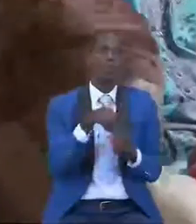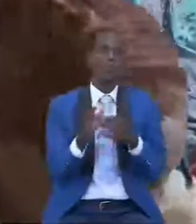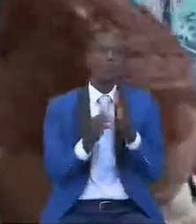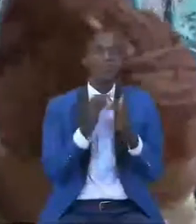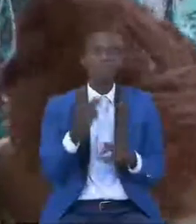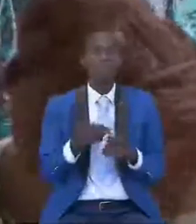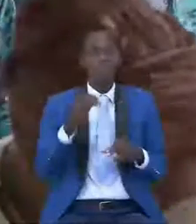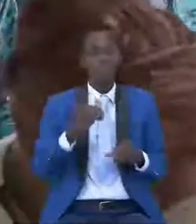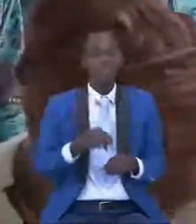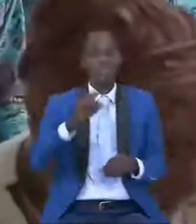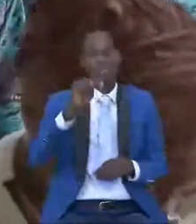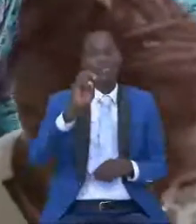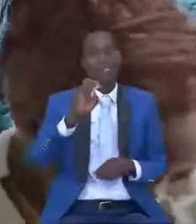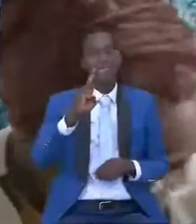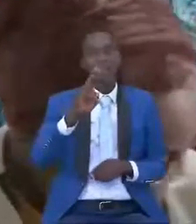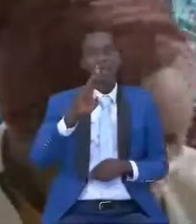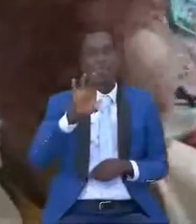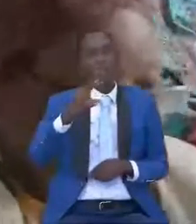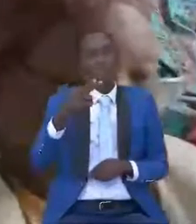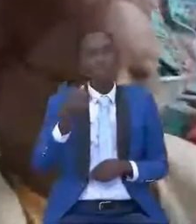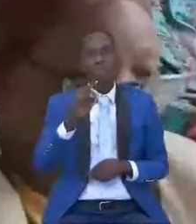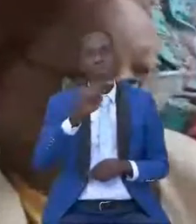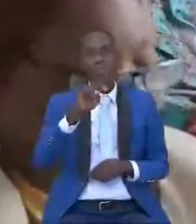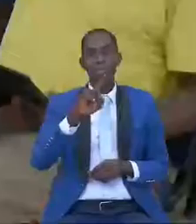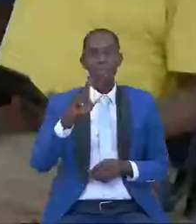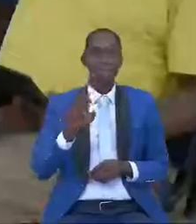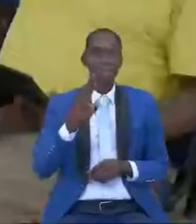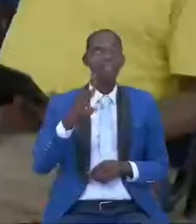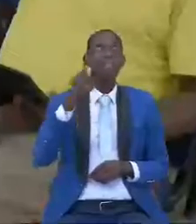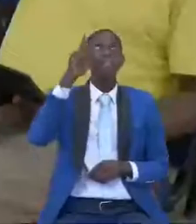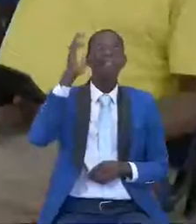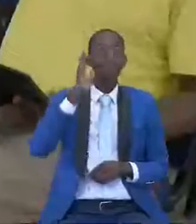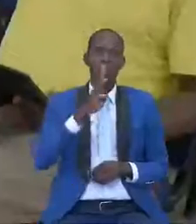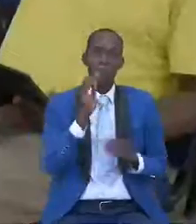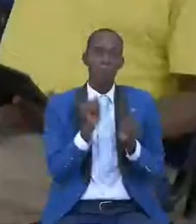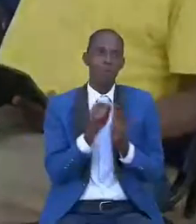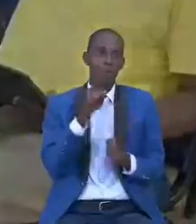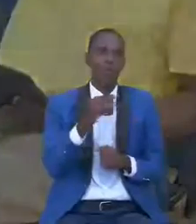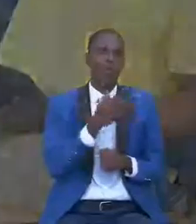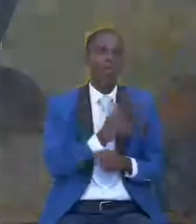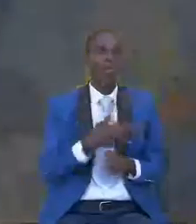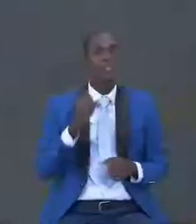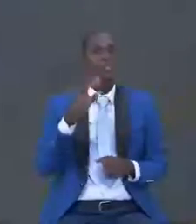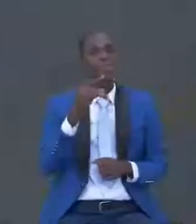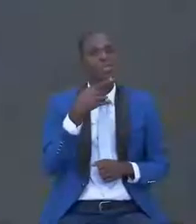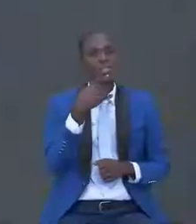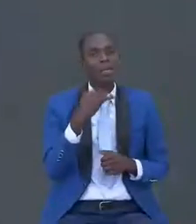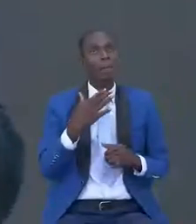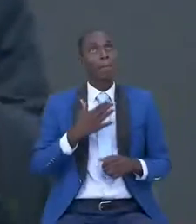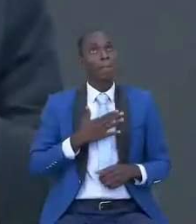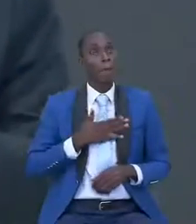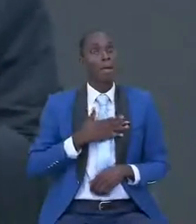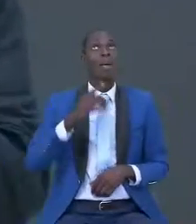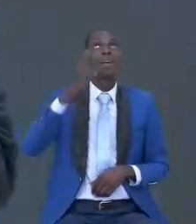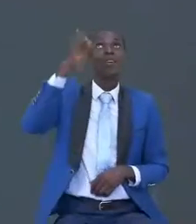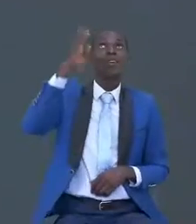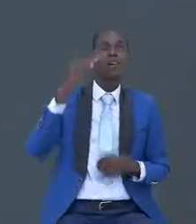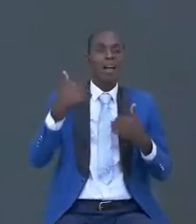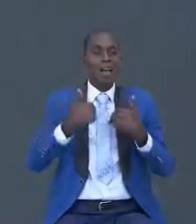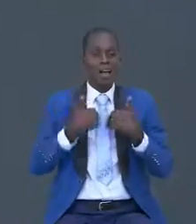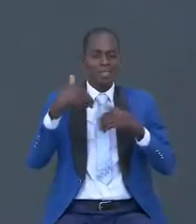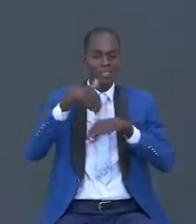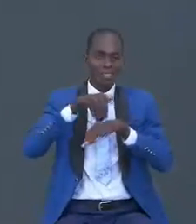Dans la fournaise de Canaza, il sera avec toi. Alors il a dit, mon Dieu a envoyé